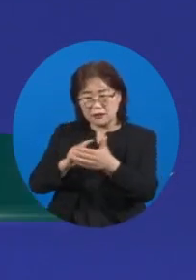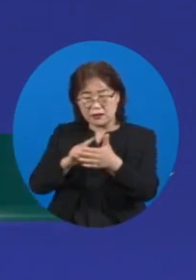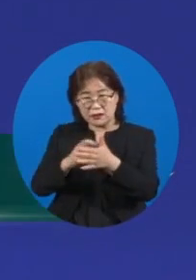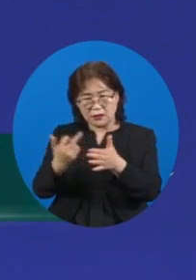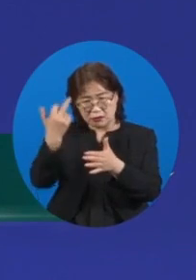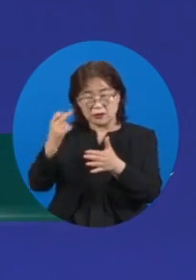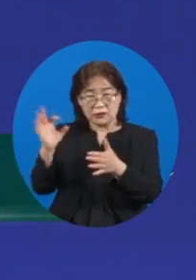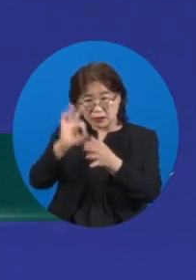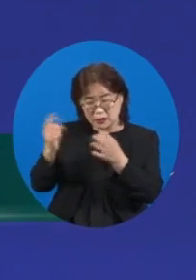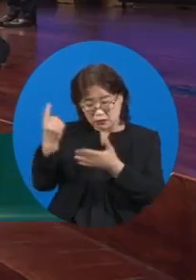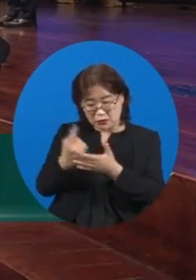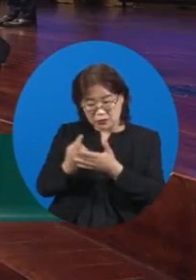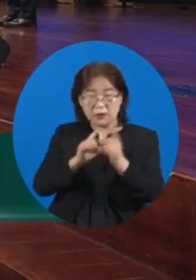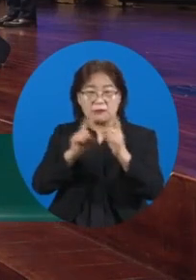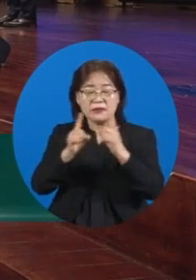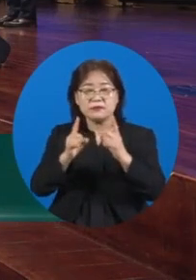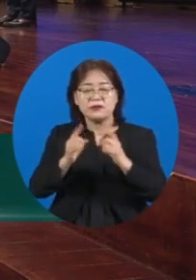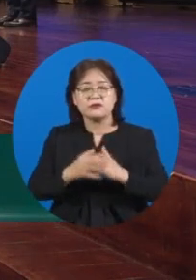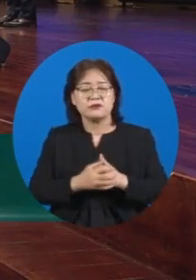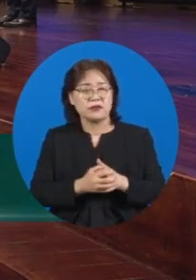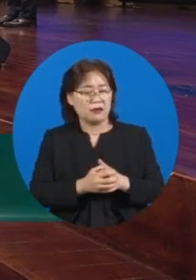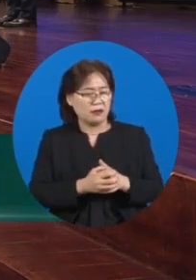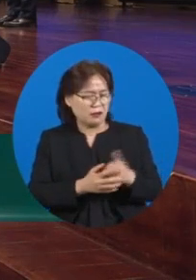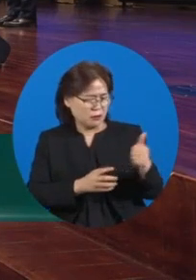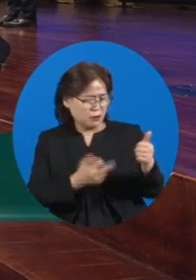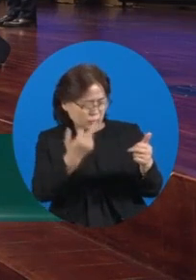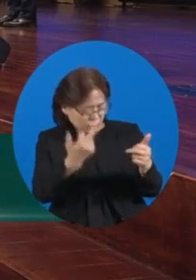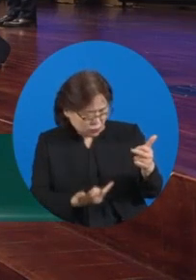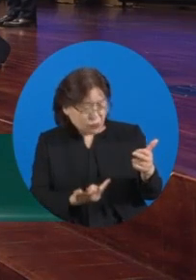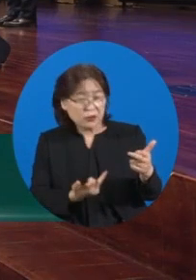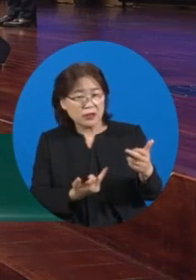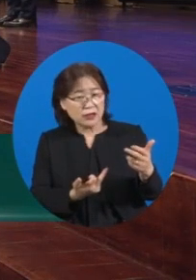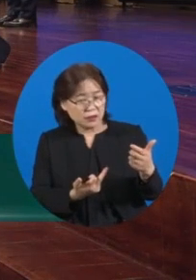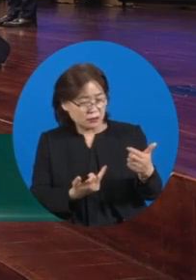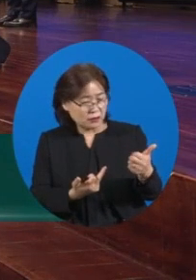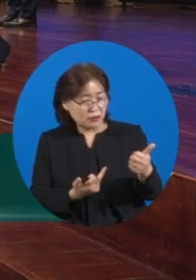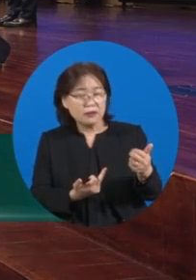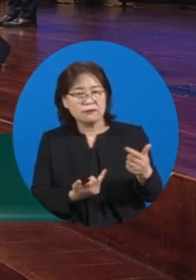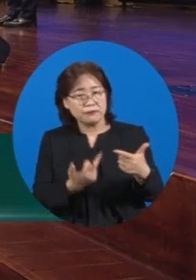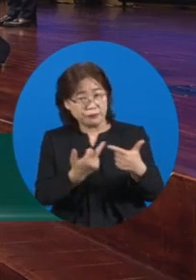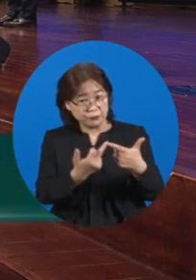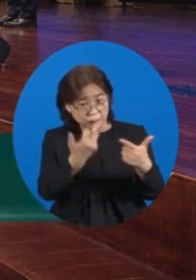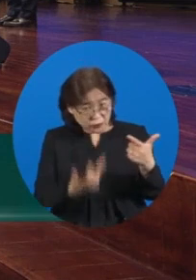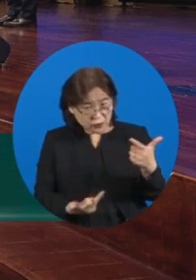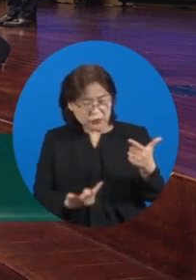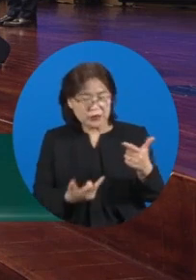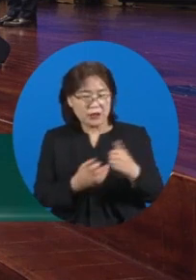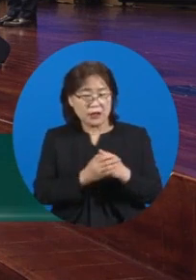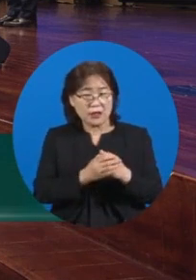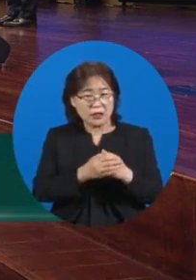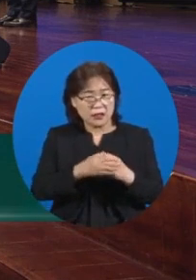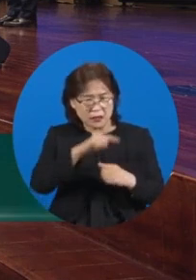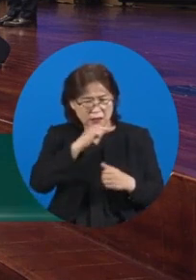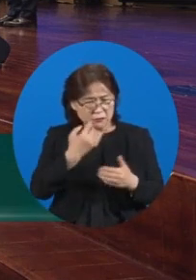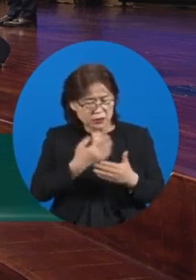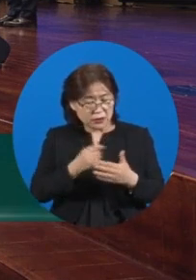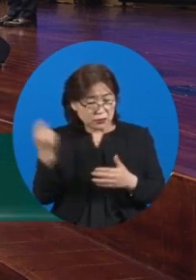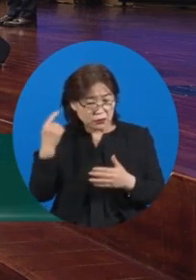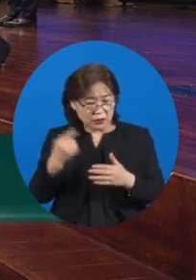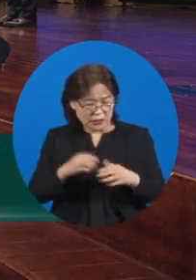말씀하십니다 우리 함께 있겠습니다 내 아우 에피소드 2가 땅에서부터 내게 호소하는